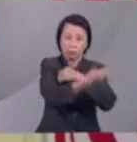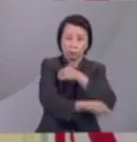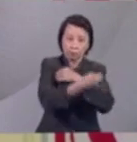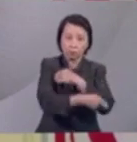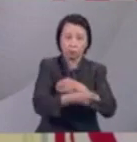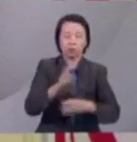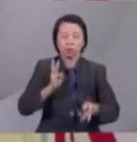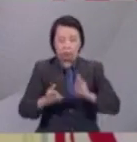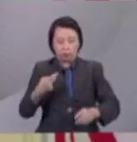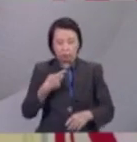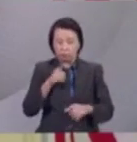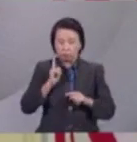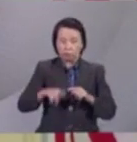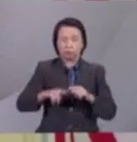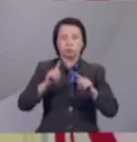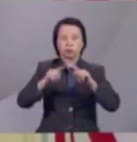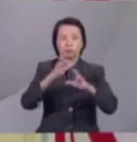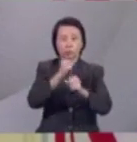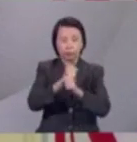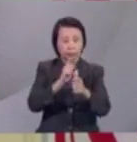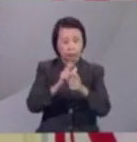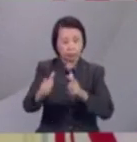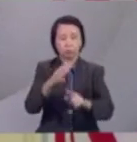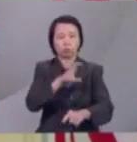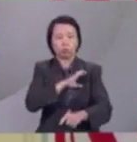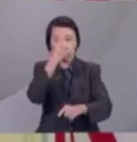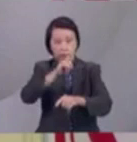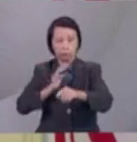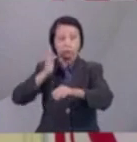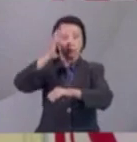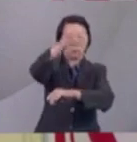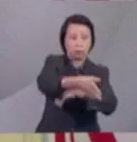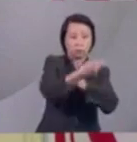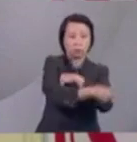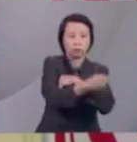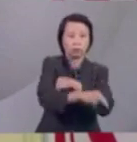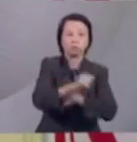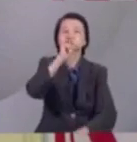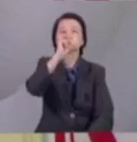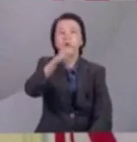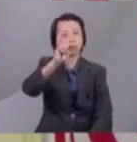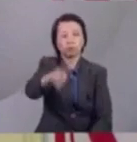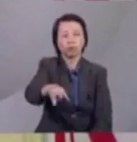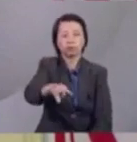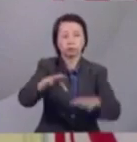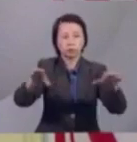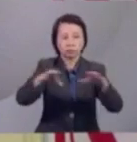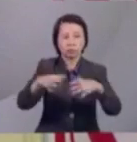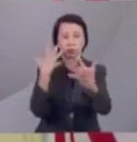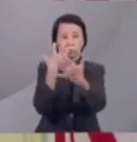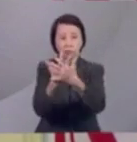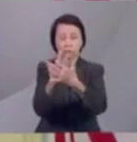kita tidak benarkan, tetapi yang mendapat kebenaran daripada polis untuk merentas negeri tidak diwajibkan untuk membuat